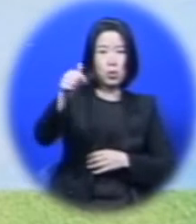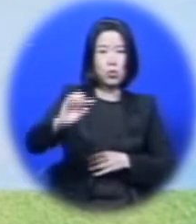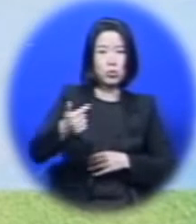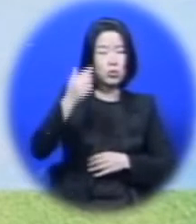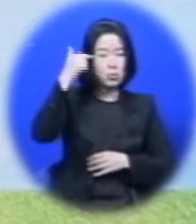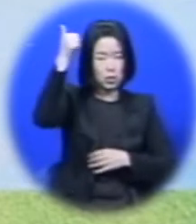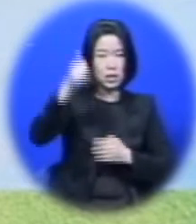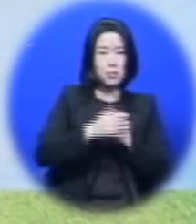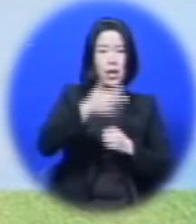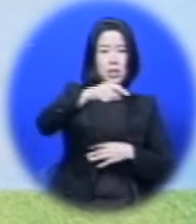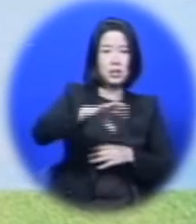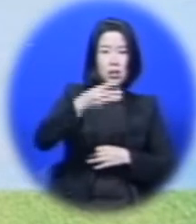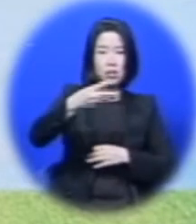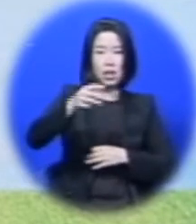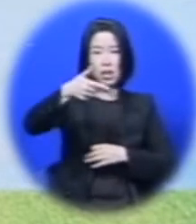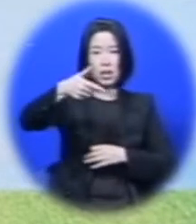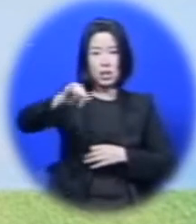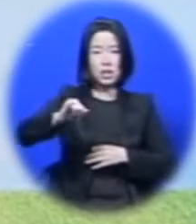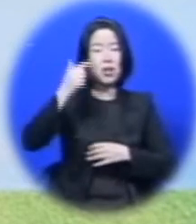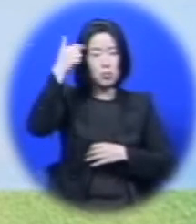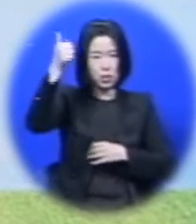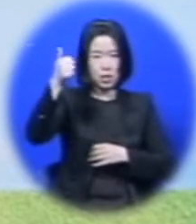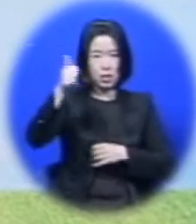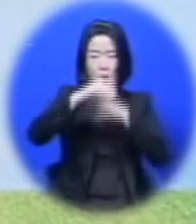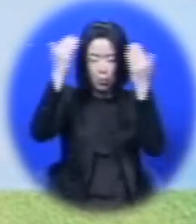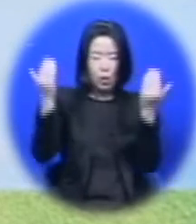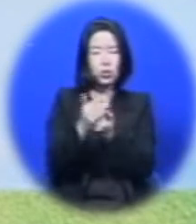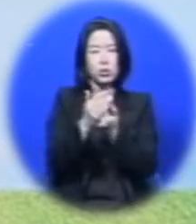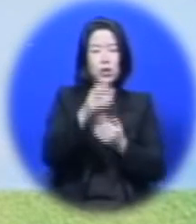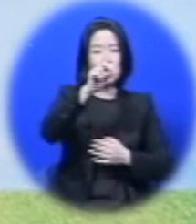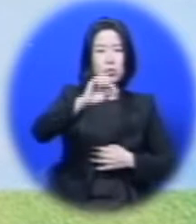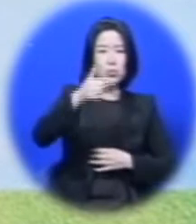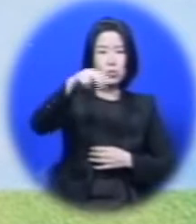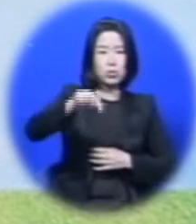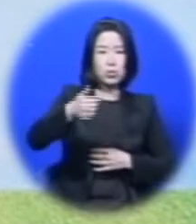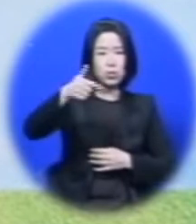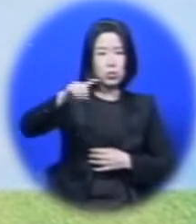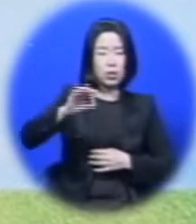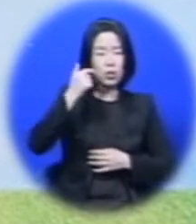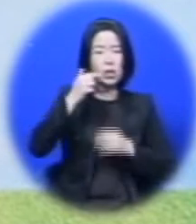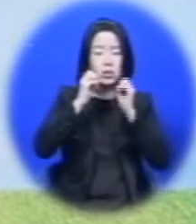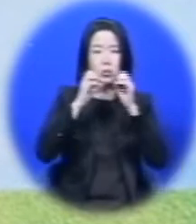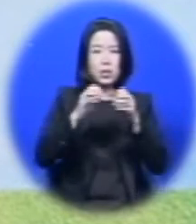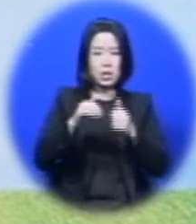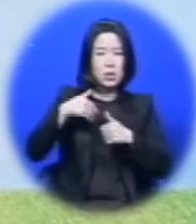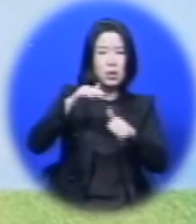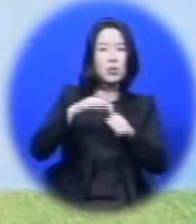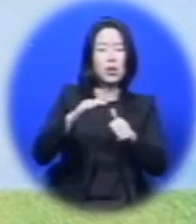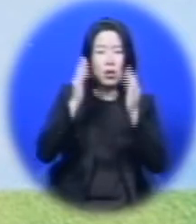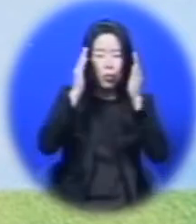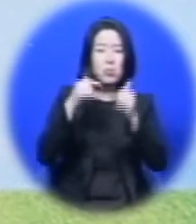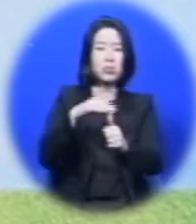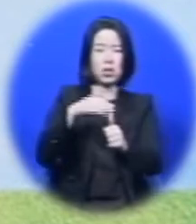정태기 목사님, 이런 분들이 다 그 문중영 전도사님이 다 신학교 보내서 목사가 되신 분이에요. 한국교회